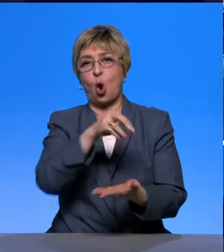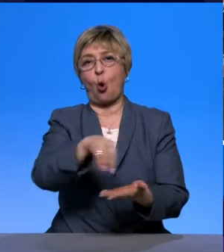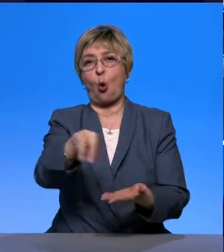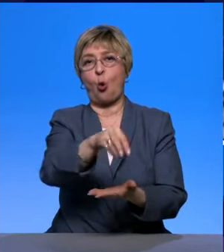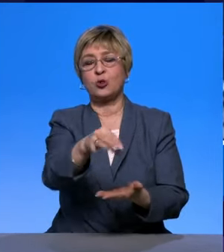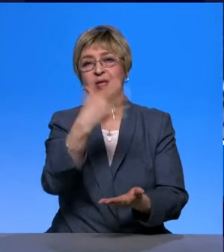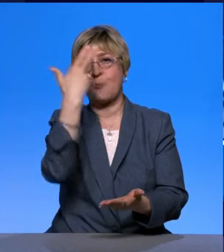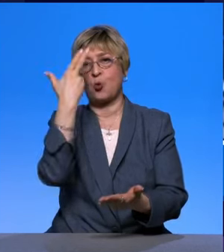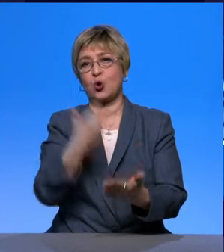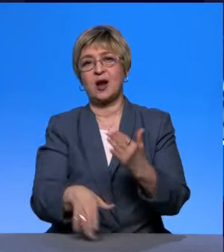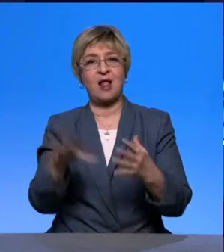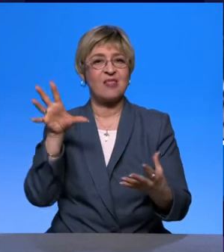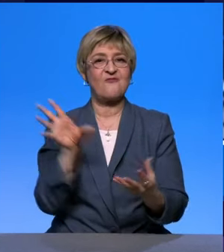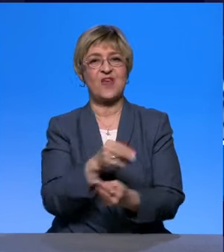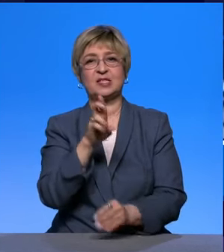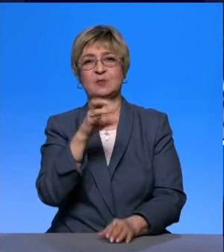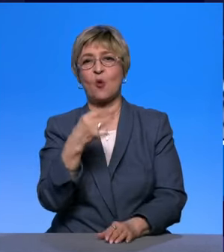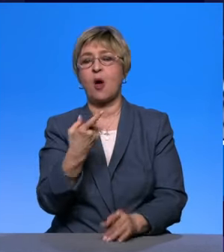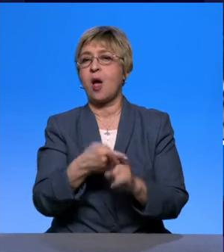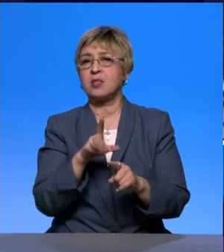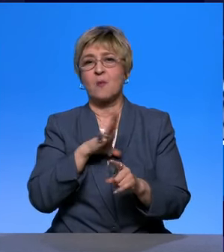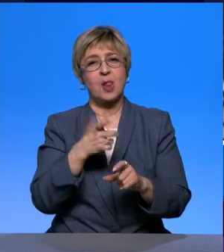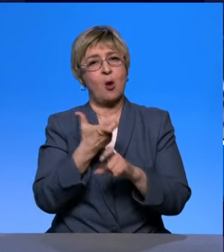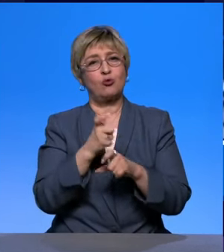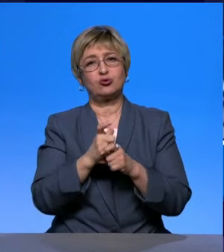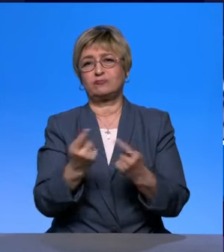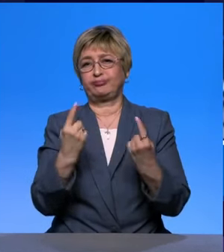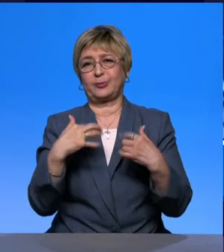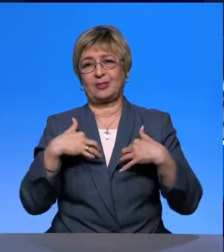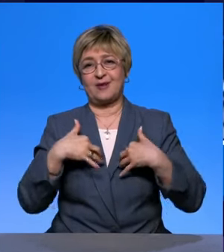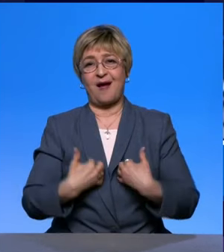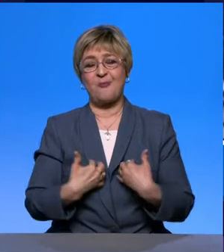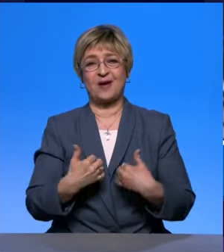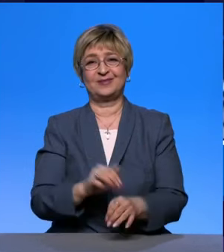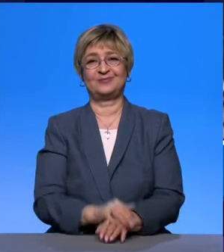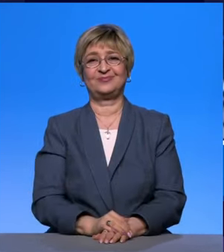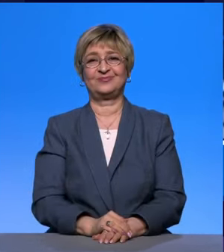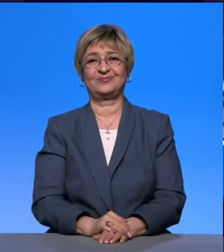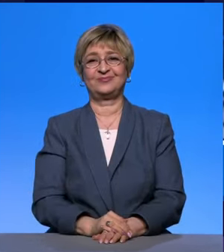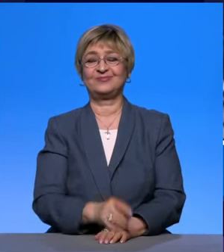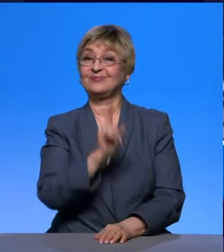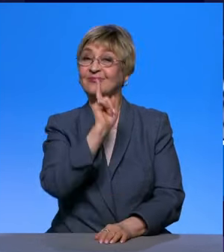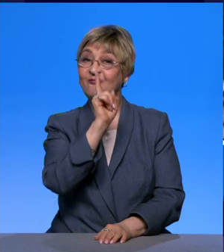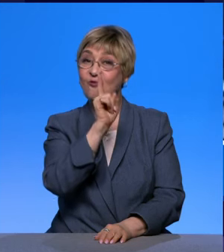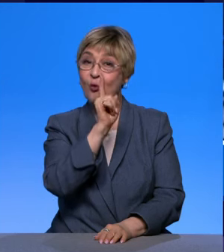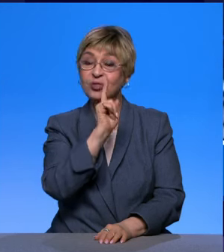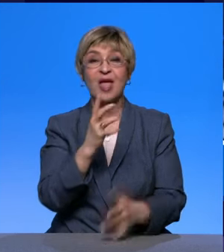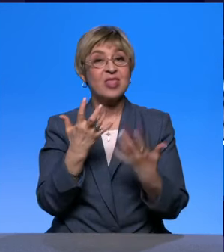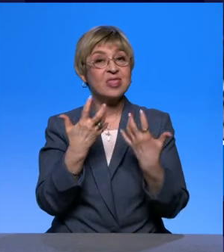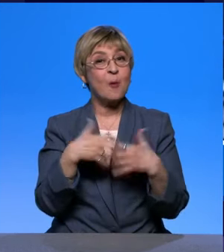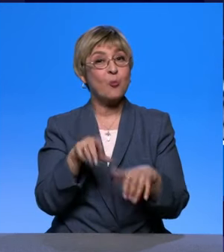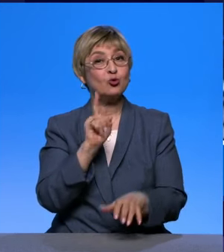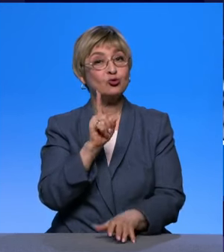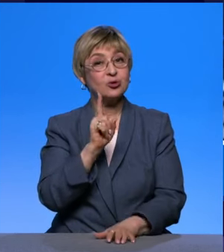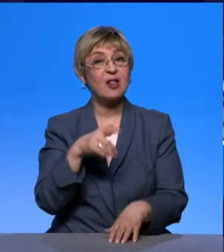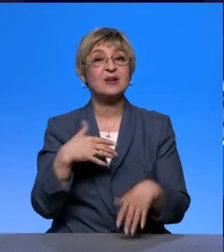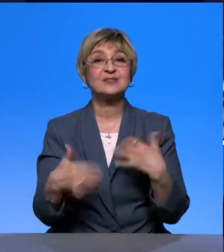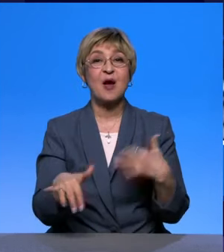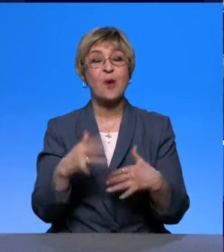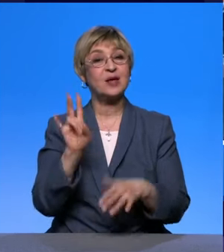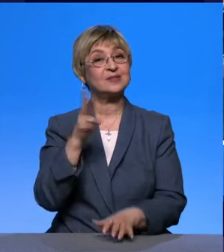бой. Ну, это было драматично. Я это до сих пор вспоминаю. Обидно. Не просчитал. Обидно, да.